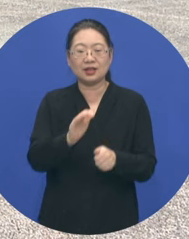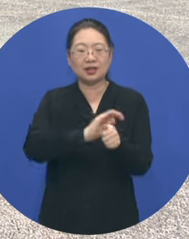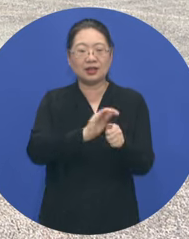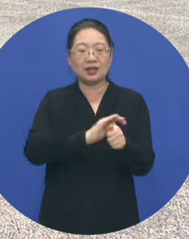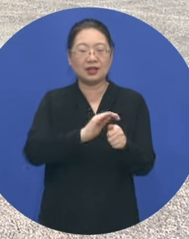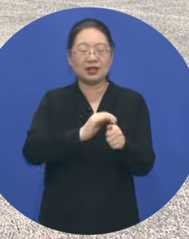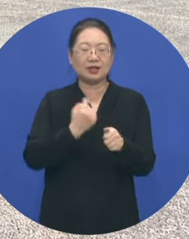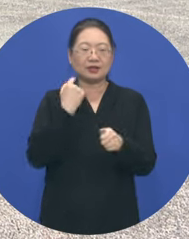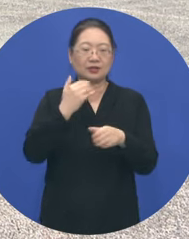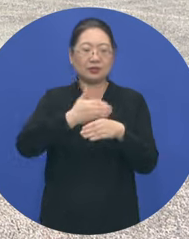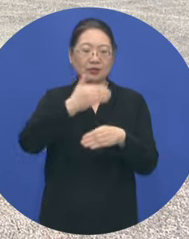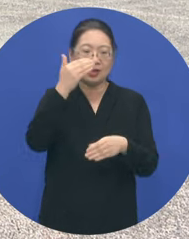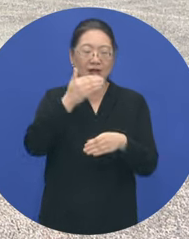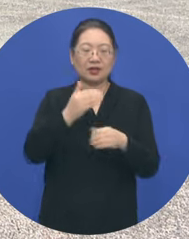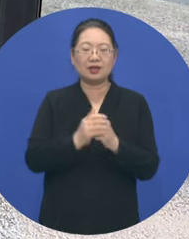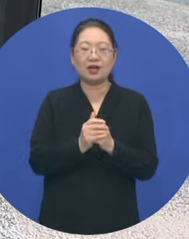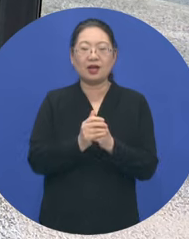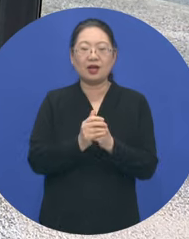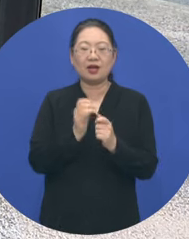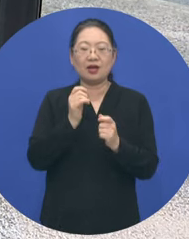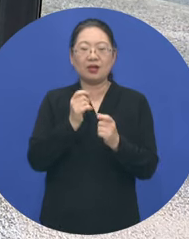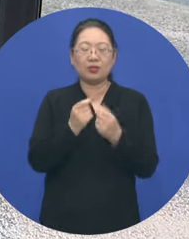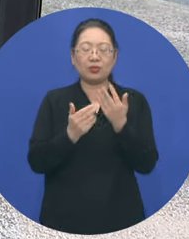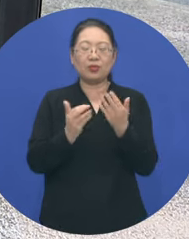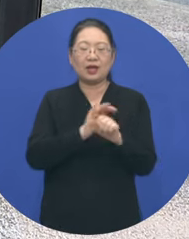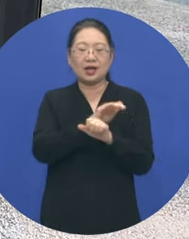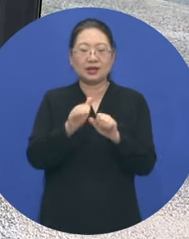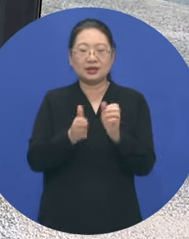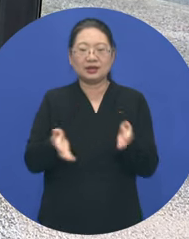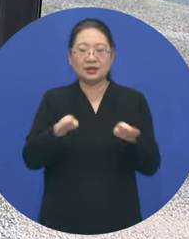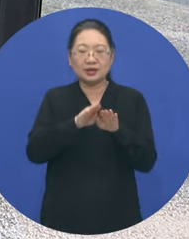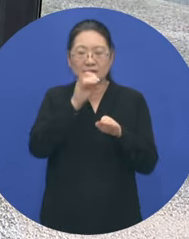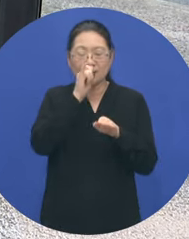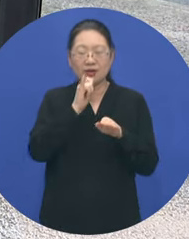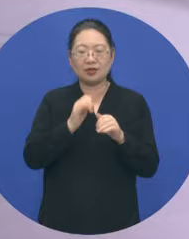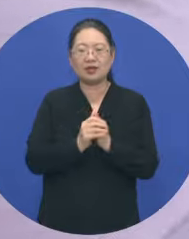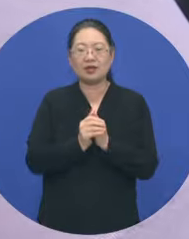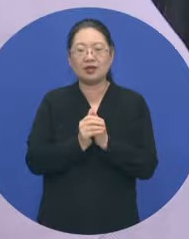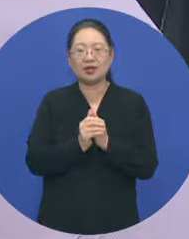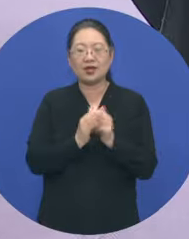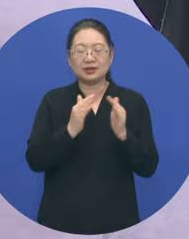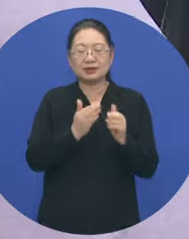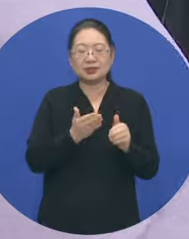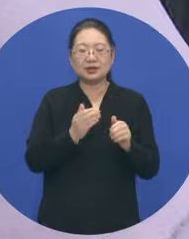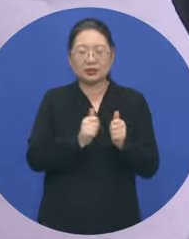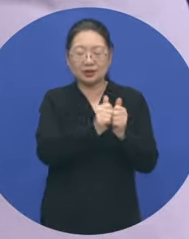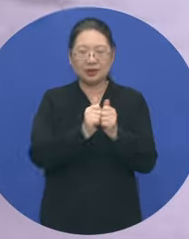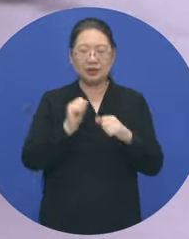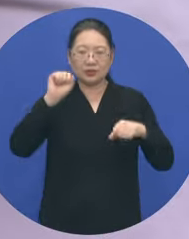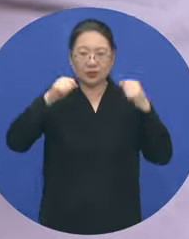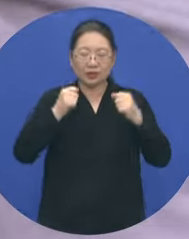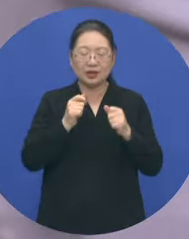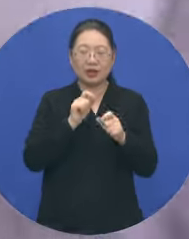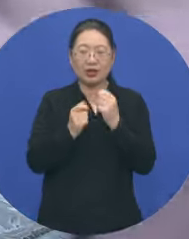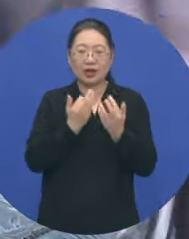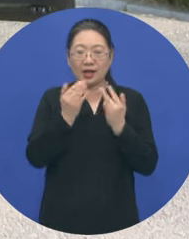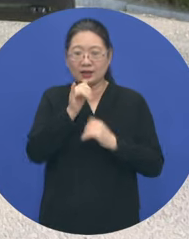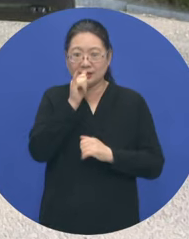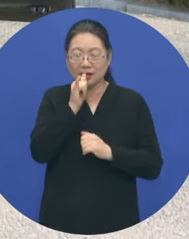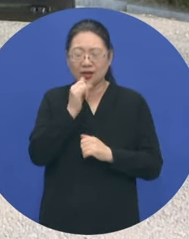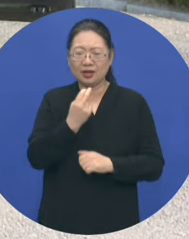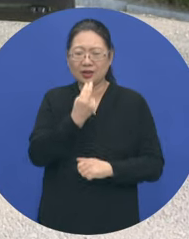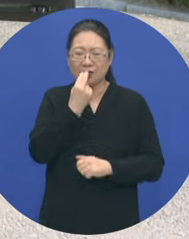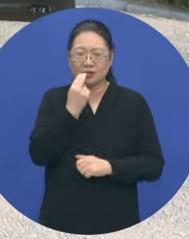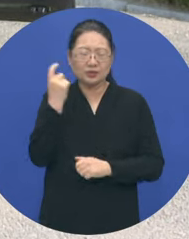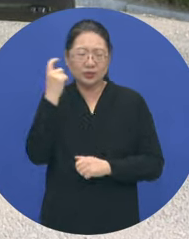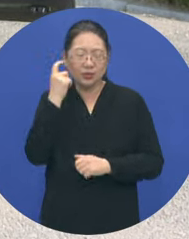승합 차량의 트렁크를 열자 화장시설이 설치돼 있습니다. 반려동물의 사체를 화장할 수 있는 시설인데 연기와 냄새, 소음이 발생하지